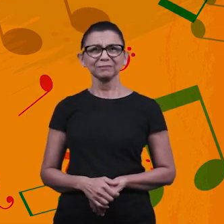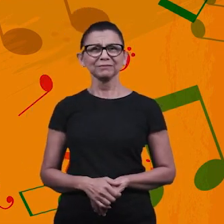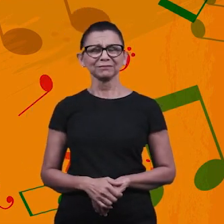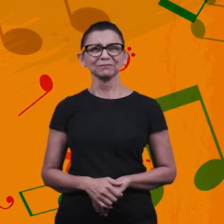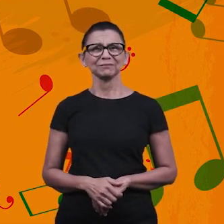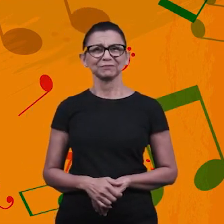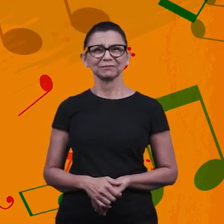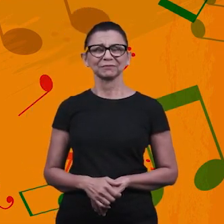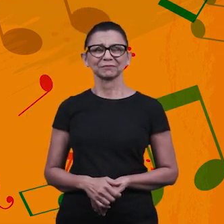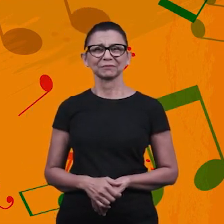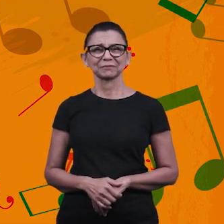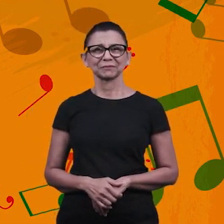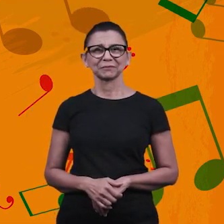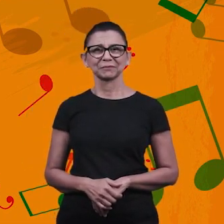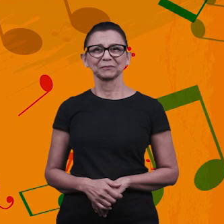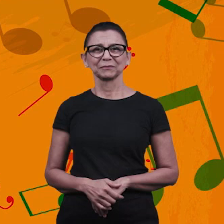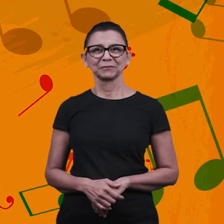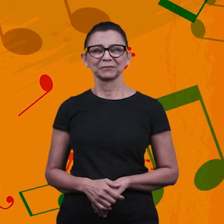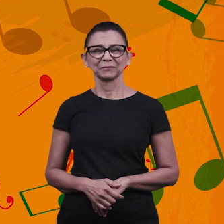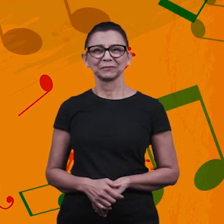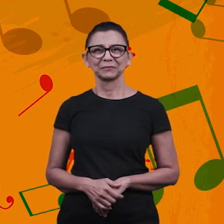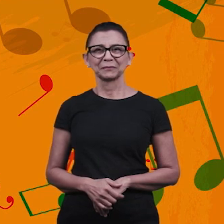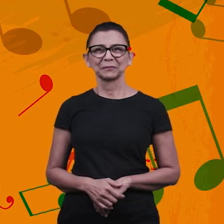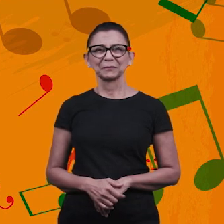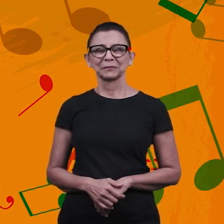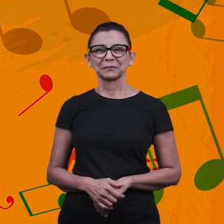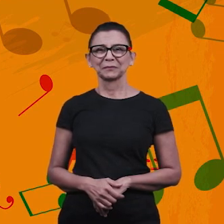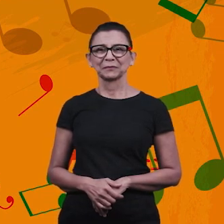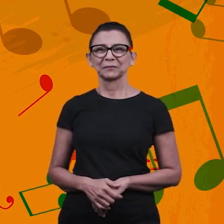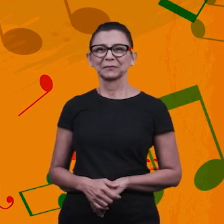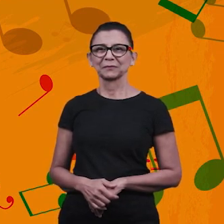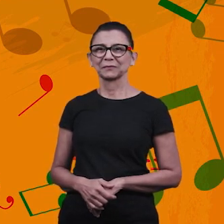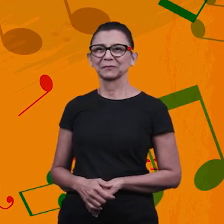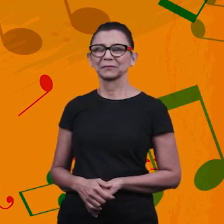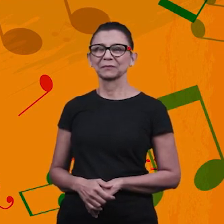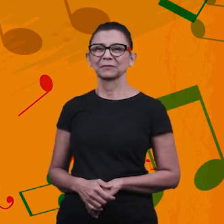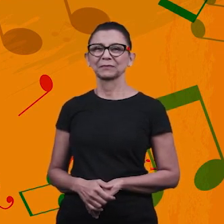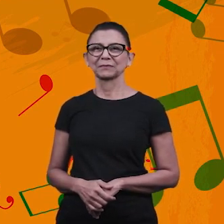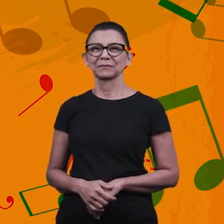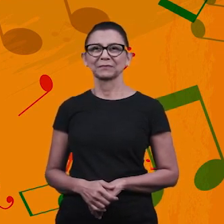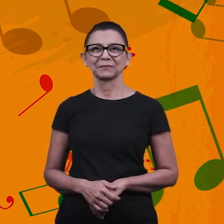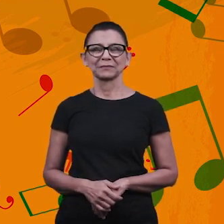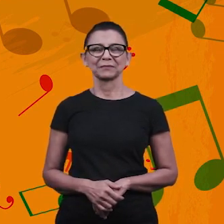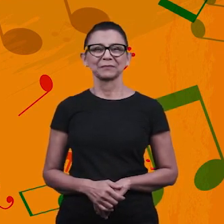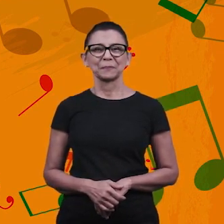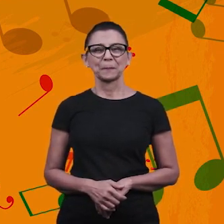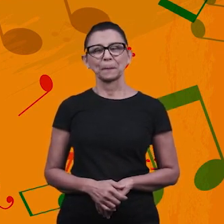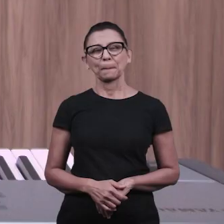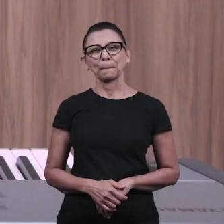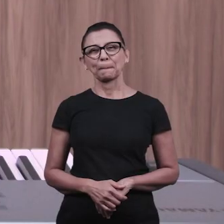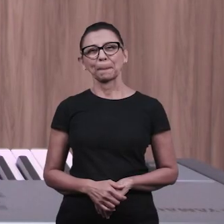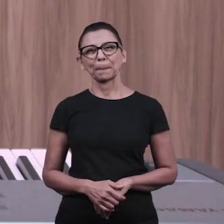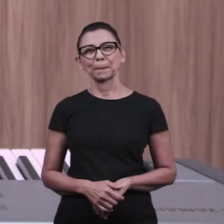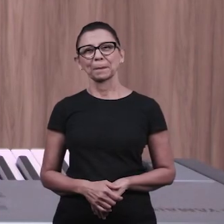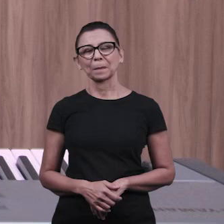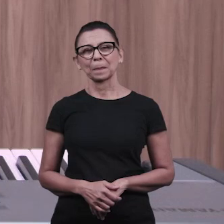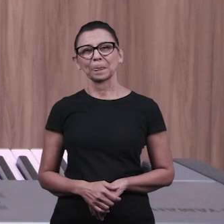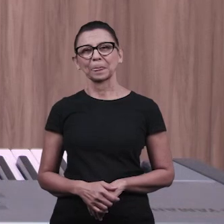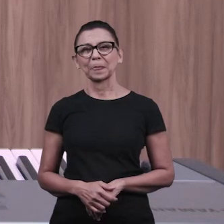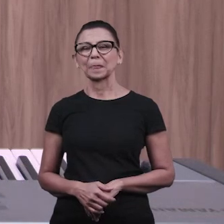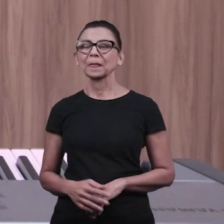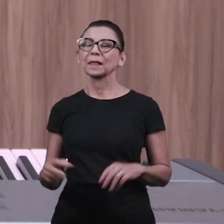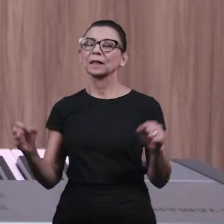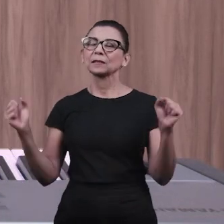de toda a armadura de Deus, serei fortalecido no Senhor. Gloire à